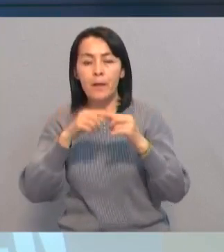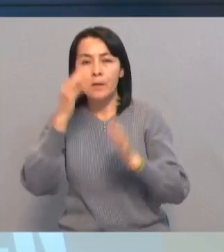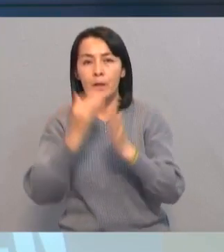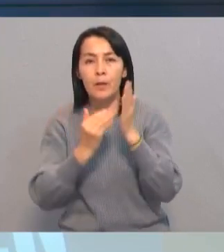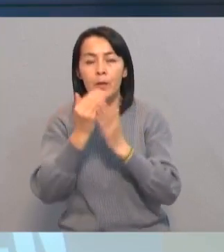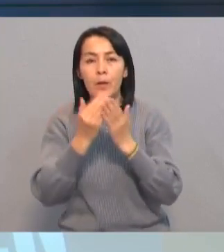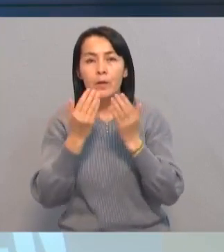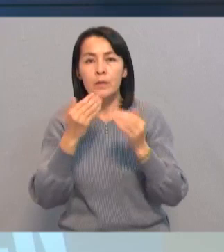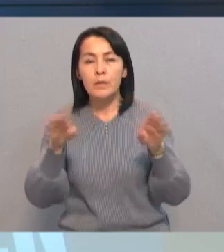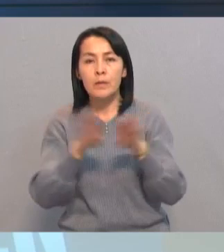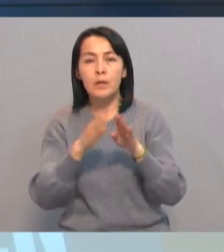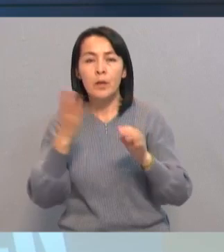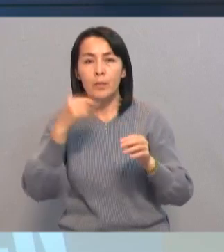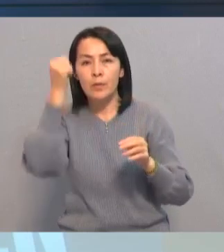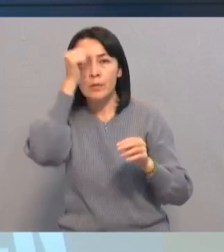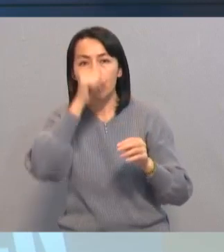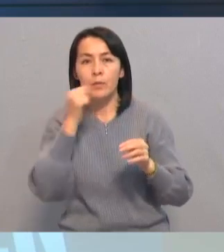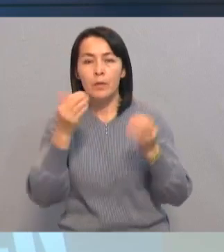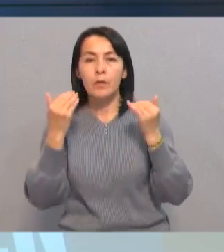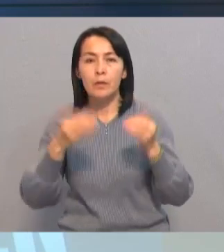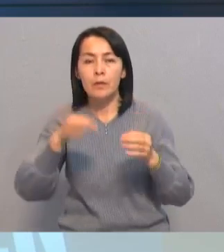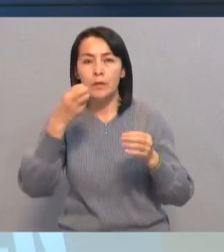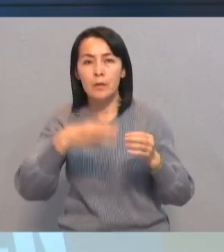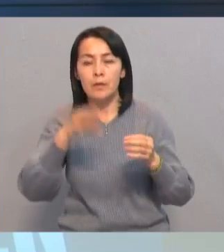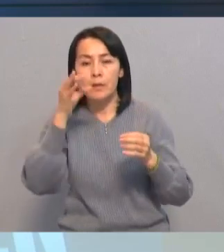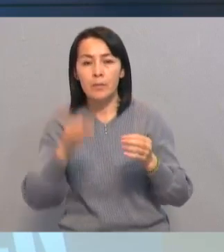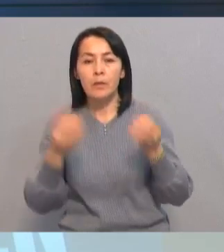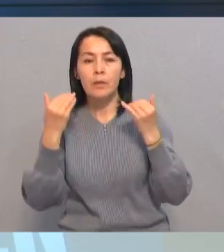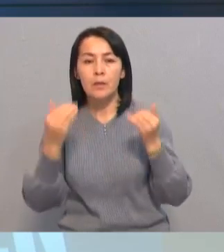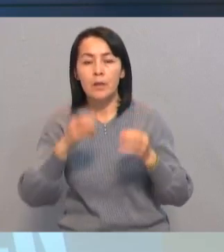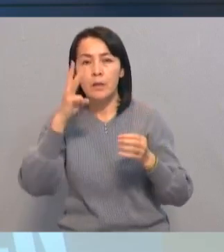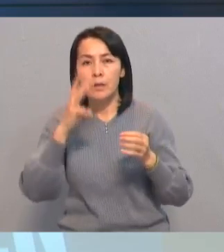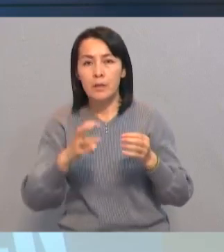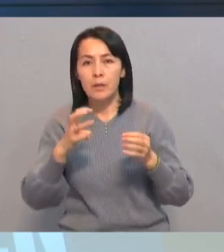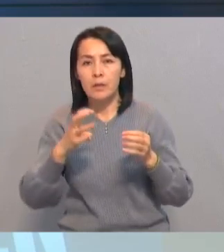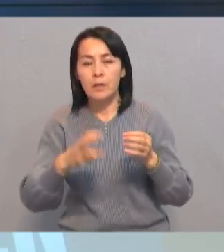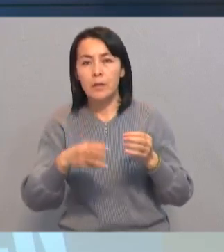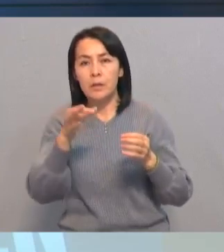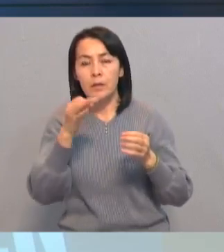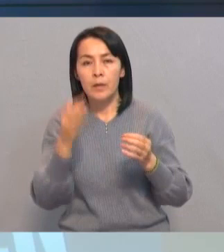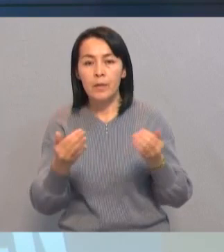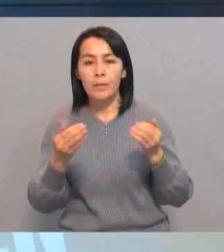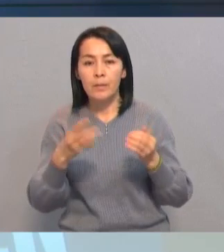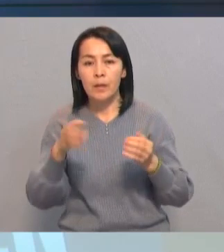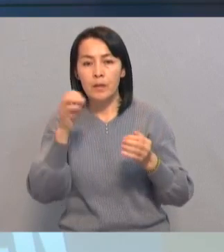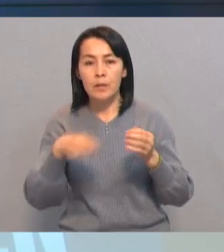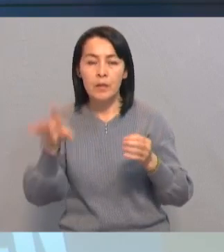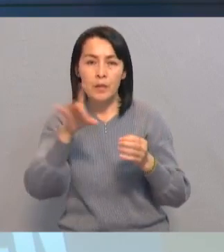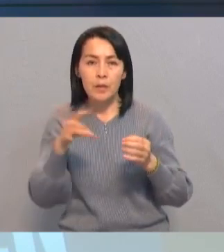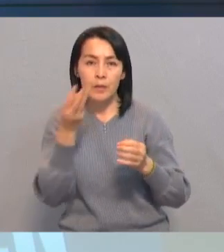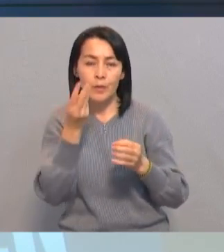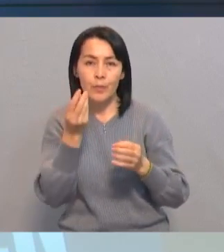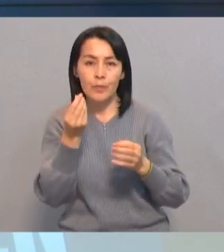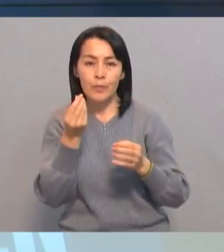по сравнению с прошлым годом составили 137%, из них 385,5 миллиарда республиканский